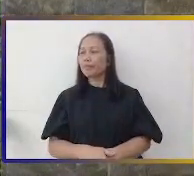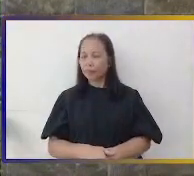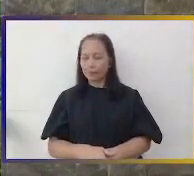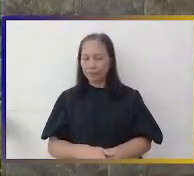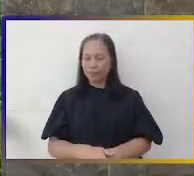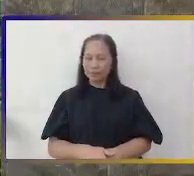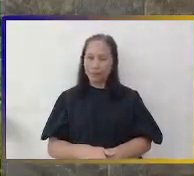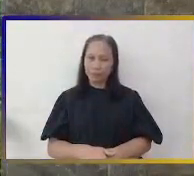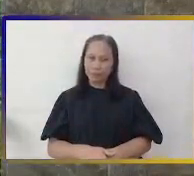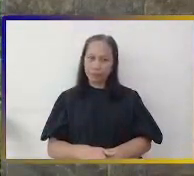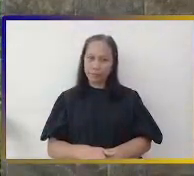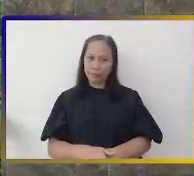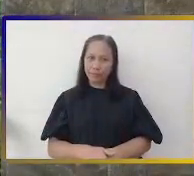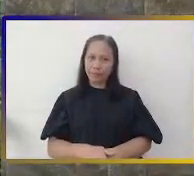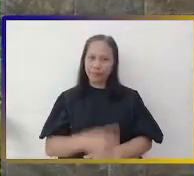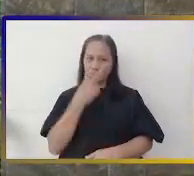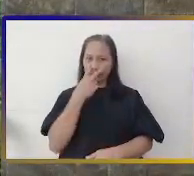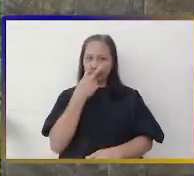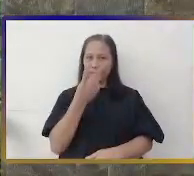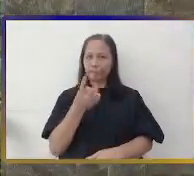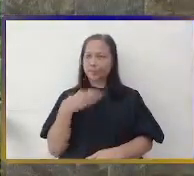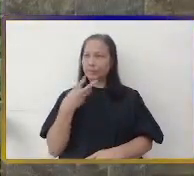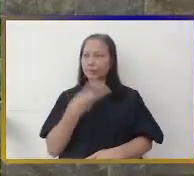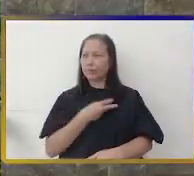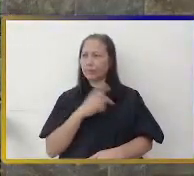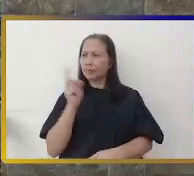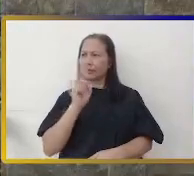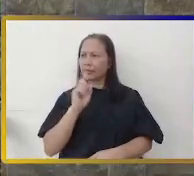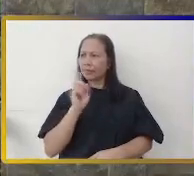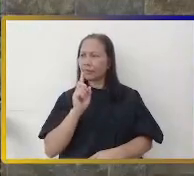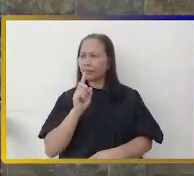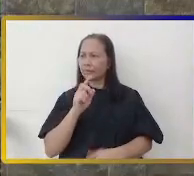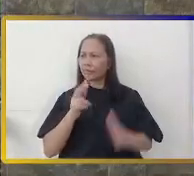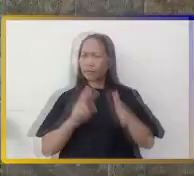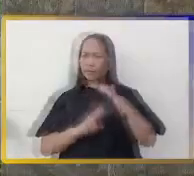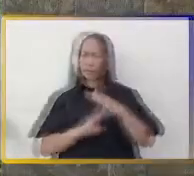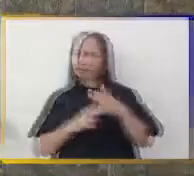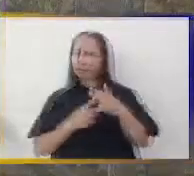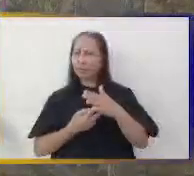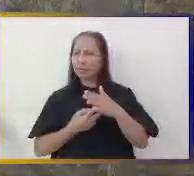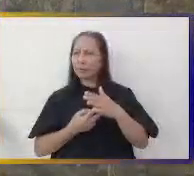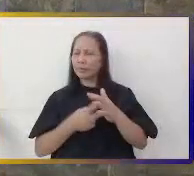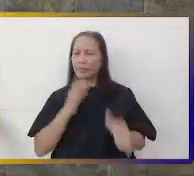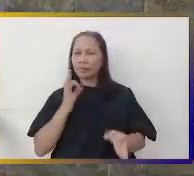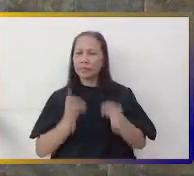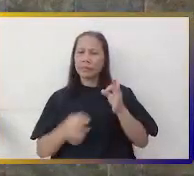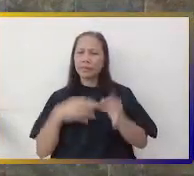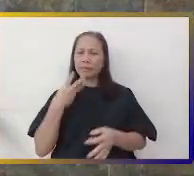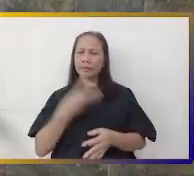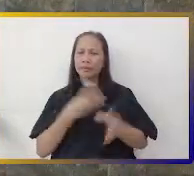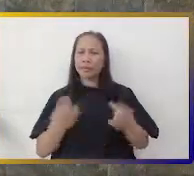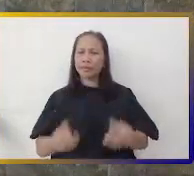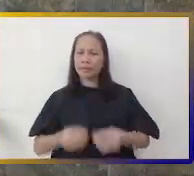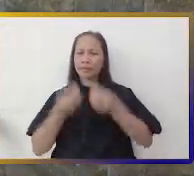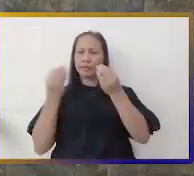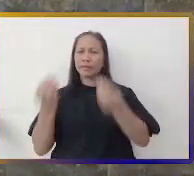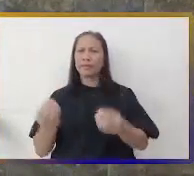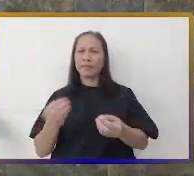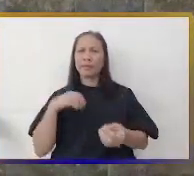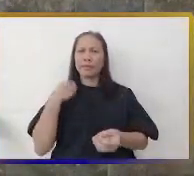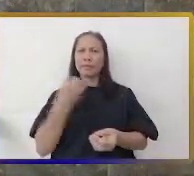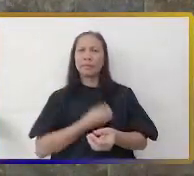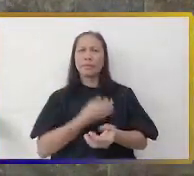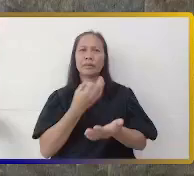house you see that Bre anong ibig k sabihin mga kapatid Pag tayo ay nagbibigay sa Diyos yung pera natin ay